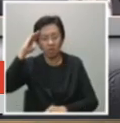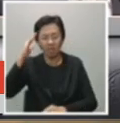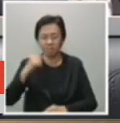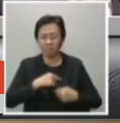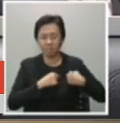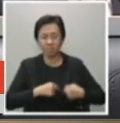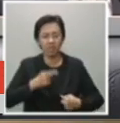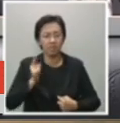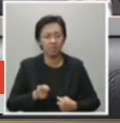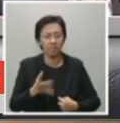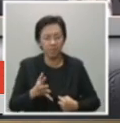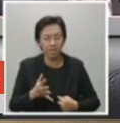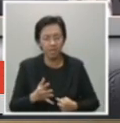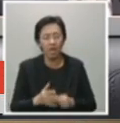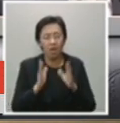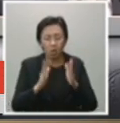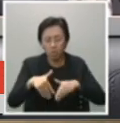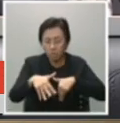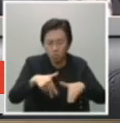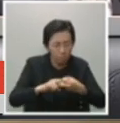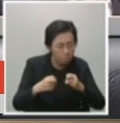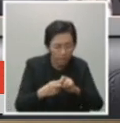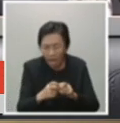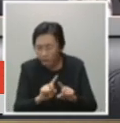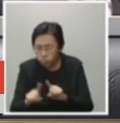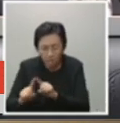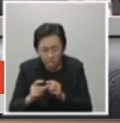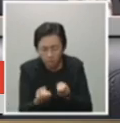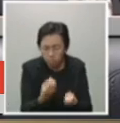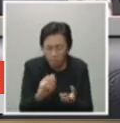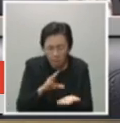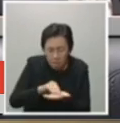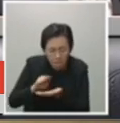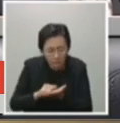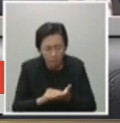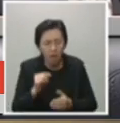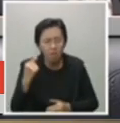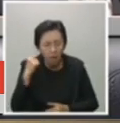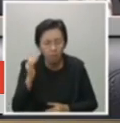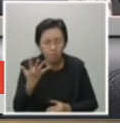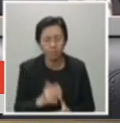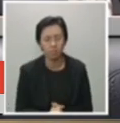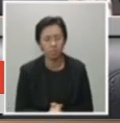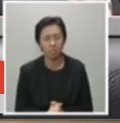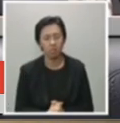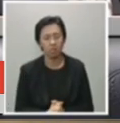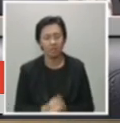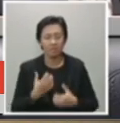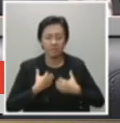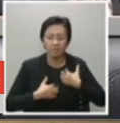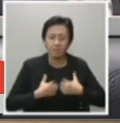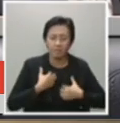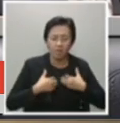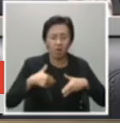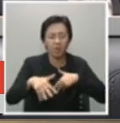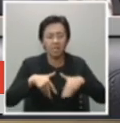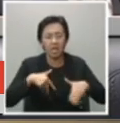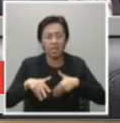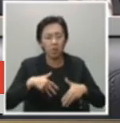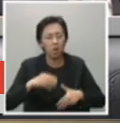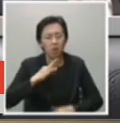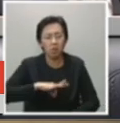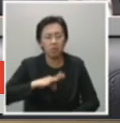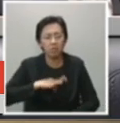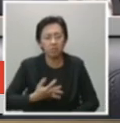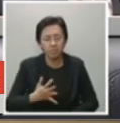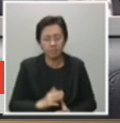จในการรับฟังปัญหาของประชาชนพลเอกประยุทธ์ไม่เคยสัมผัสความทุกข์ร้อนของประชาชน